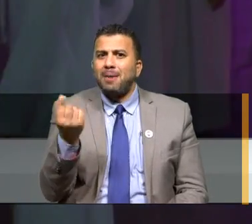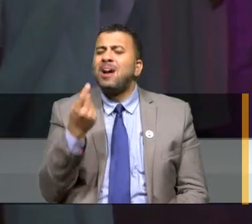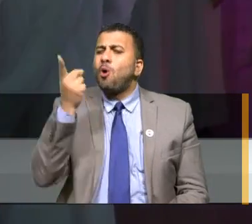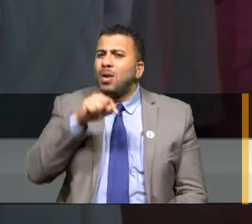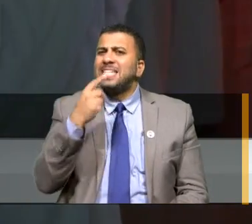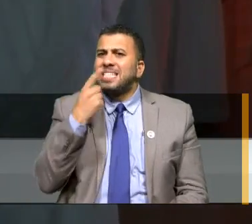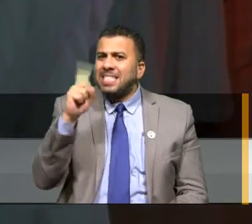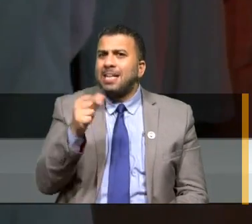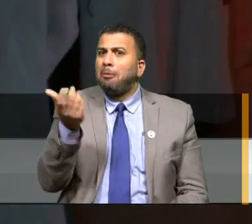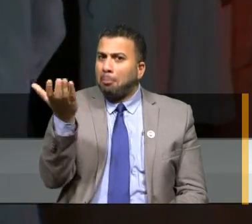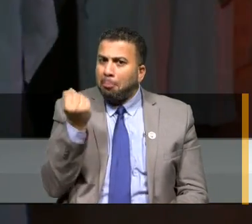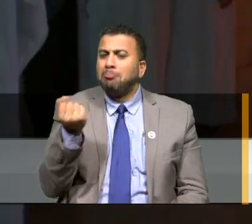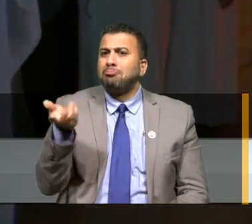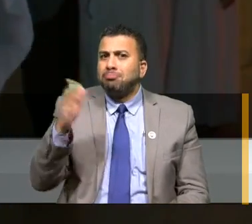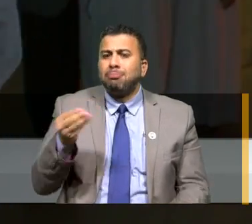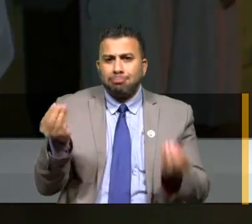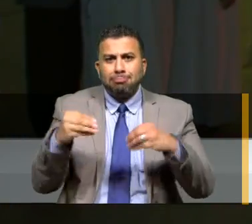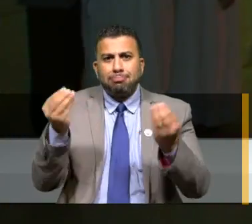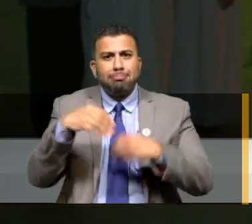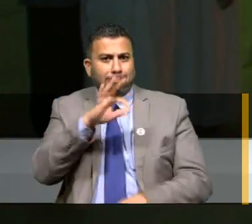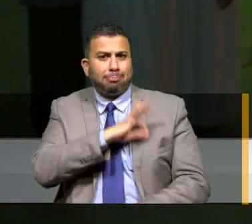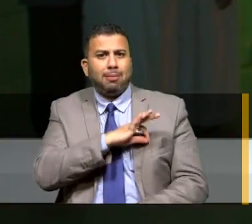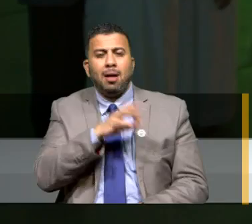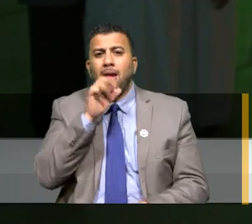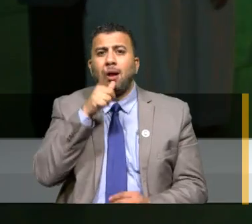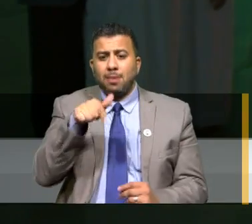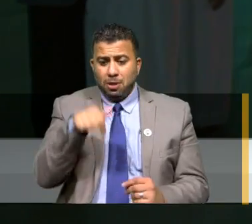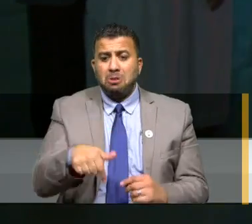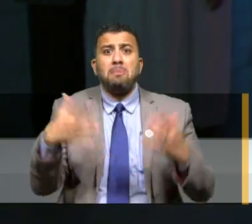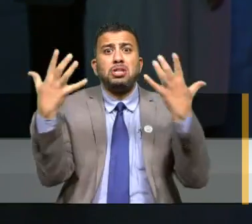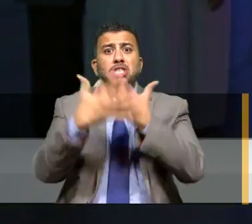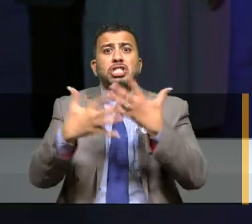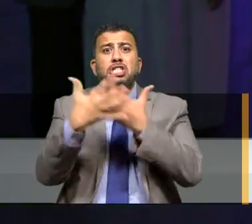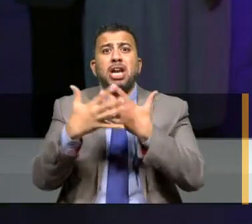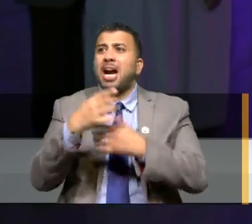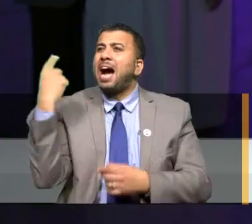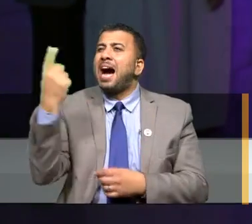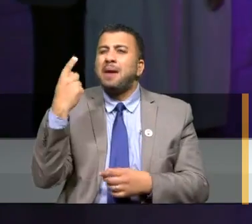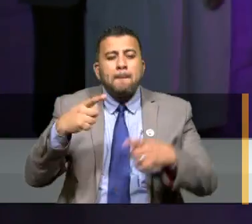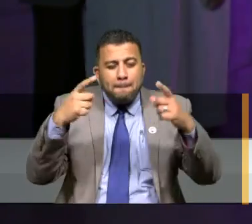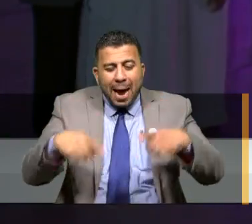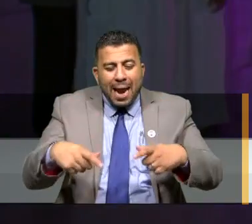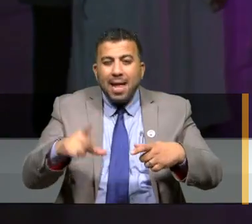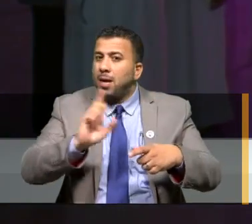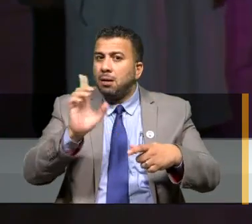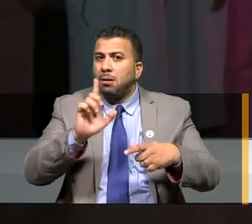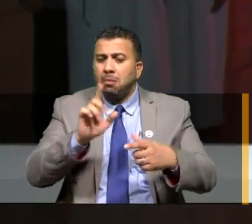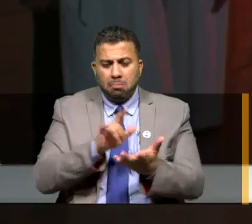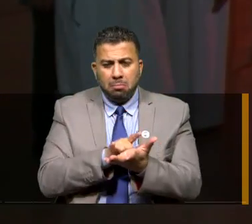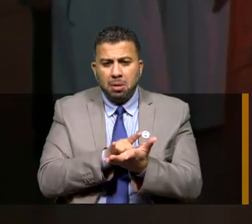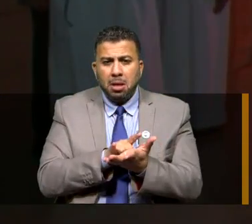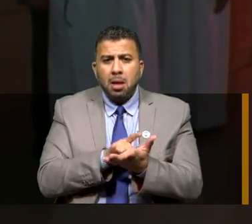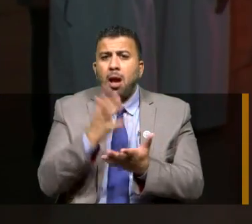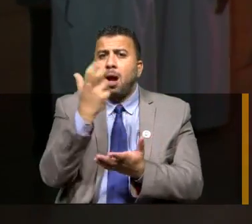من عملياتها الخاصة بالطيران. اليوم أصبحت شركة عالمية وليس فقط شركة محلية، تشغل من